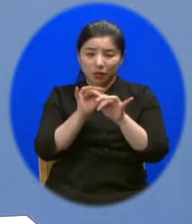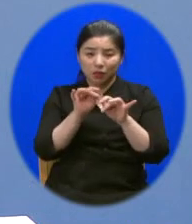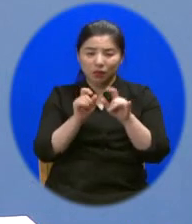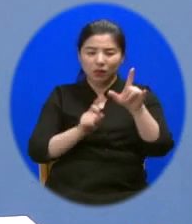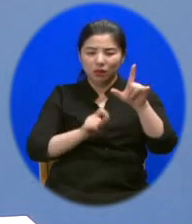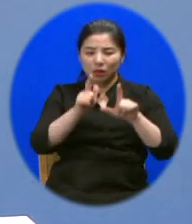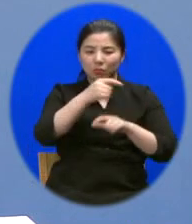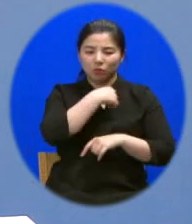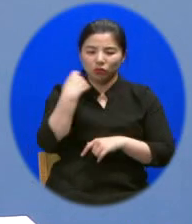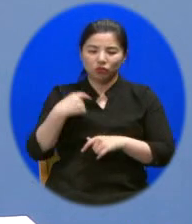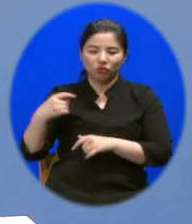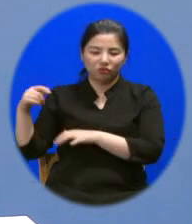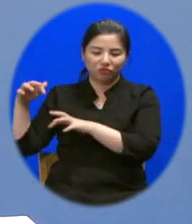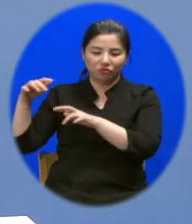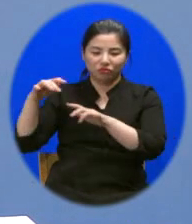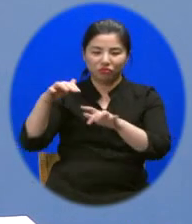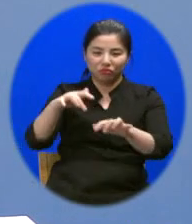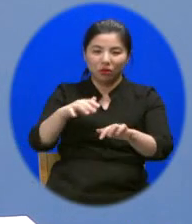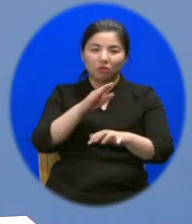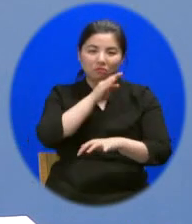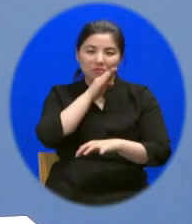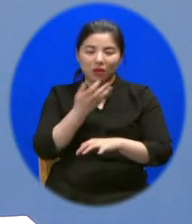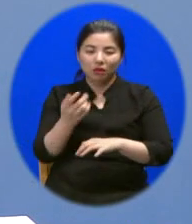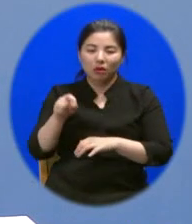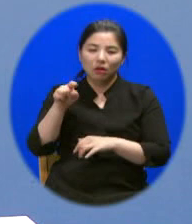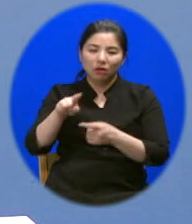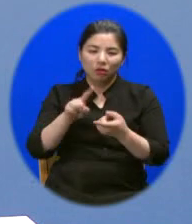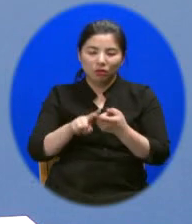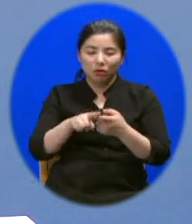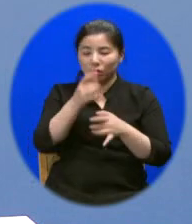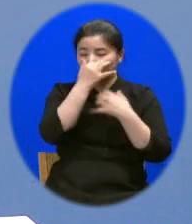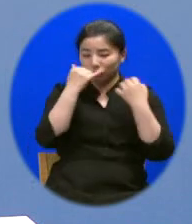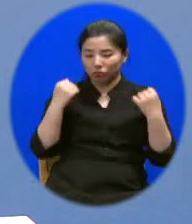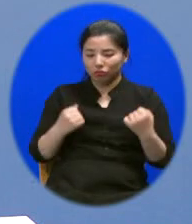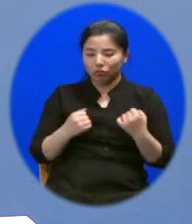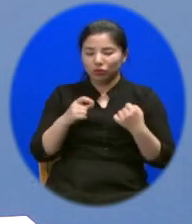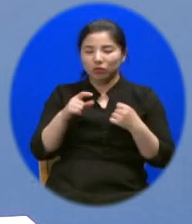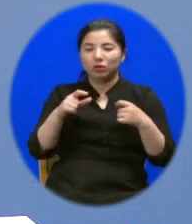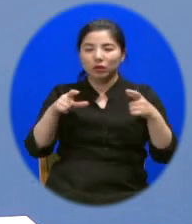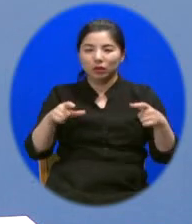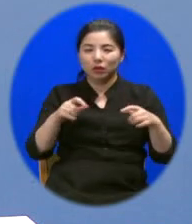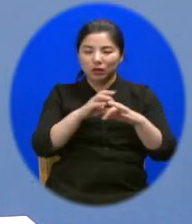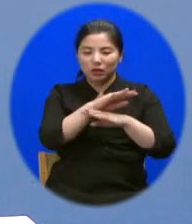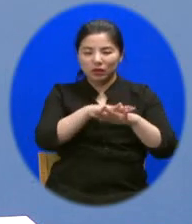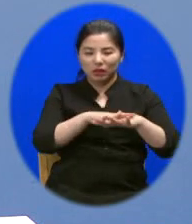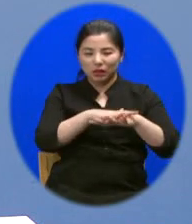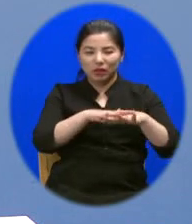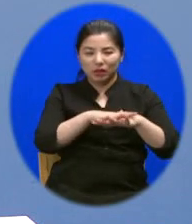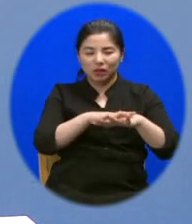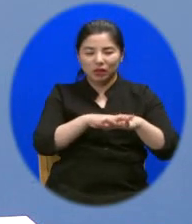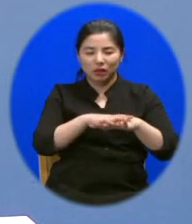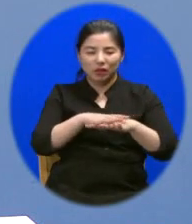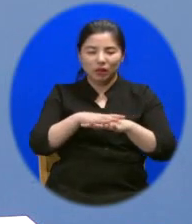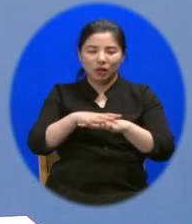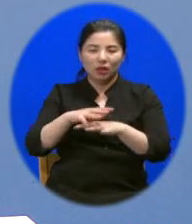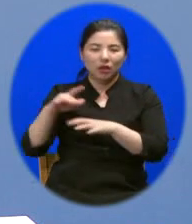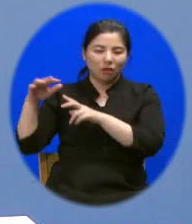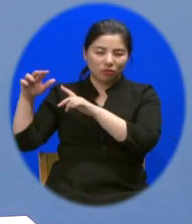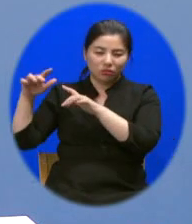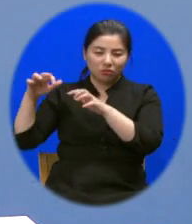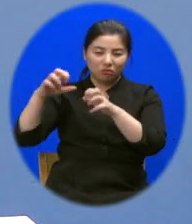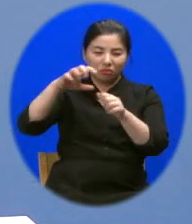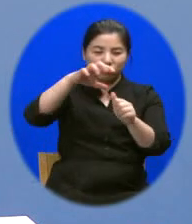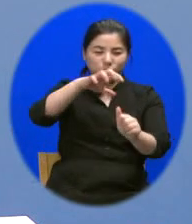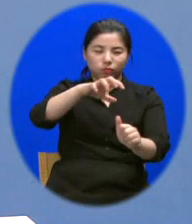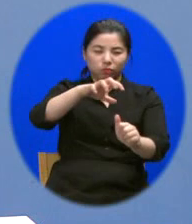상당부분이 중국에서 밀려오는데 그 부분과 관련해서 우리 충북의 지 영적 즉석으로 가장 정체가 심하고 우리